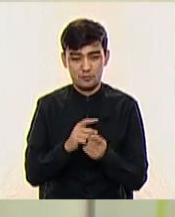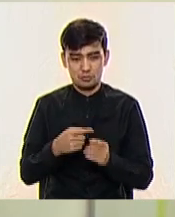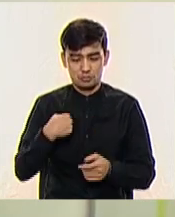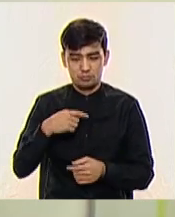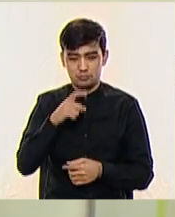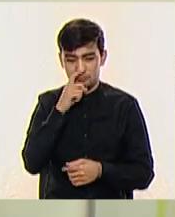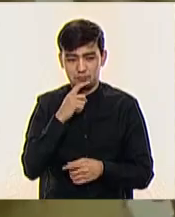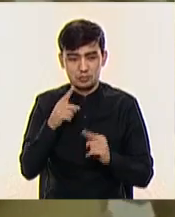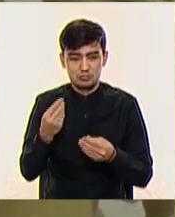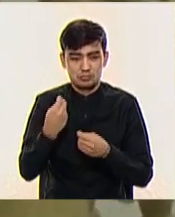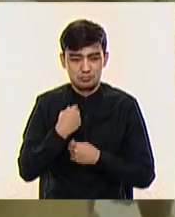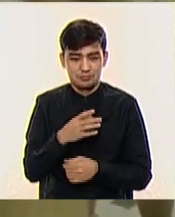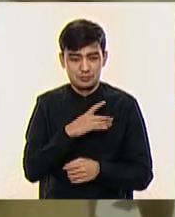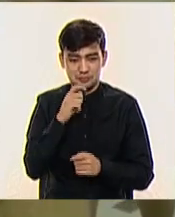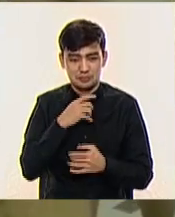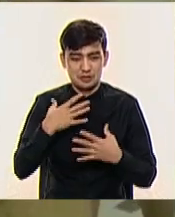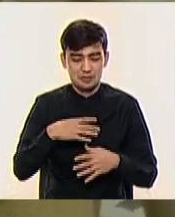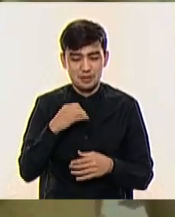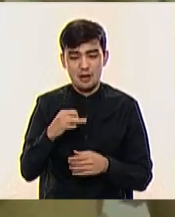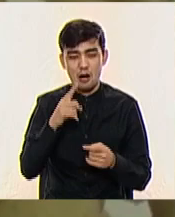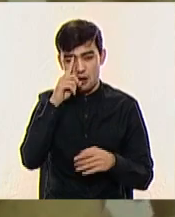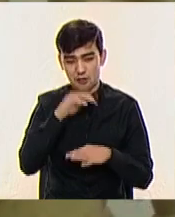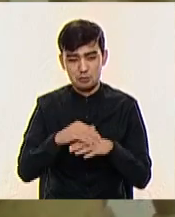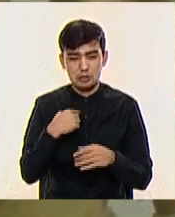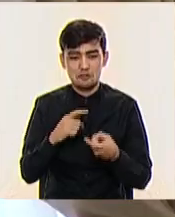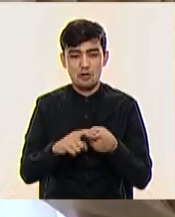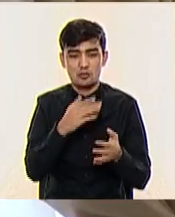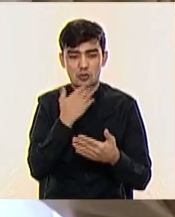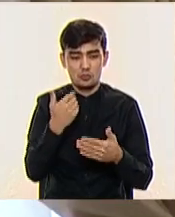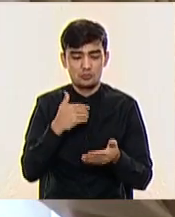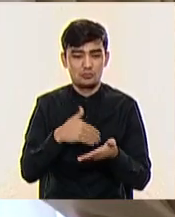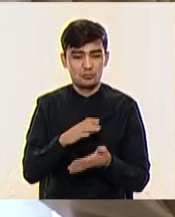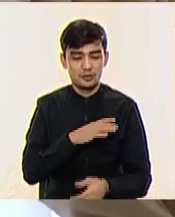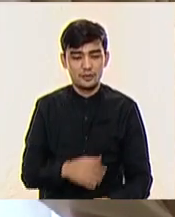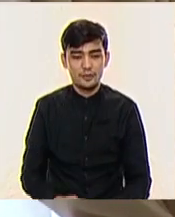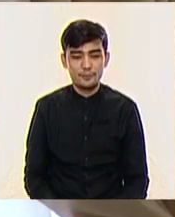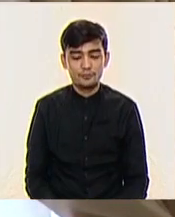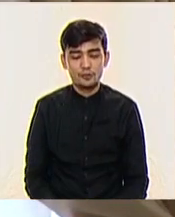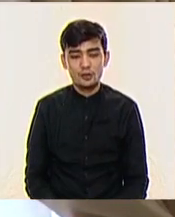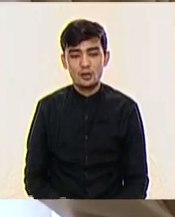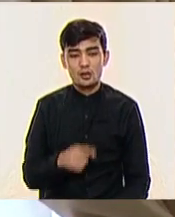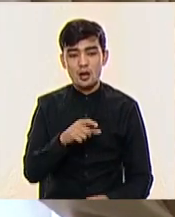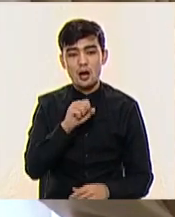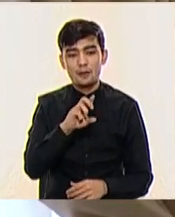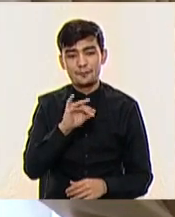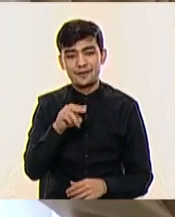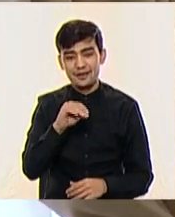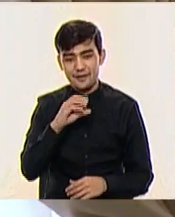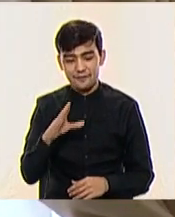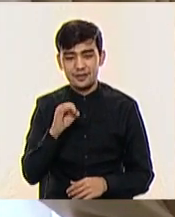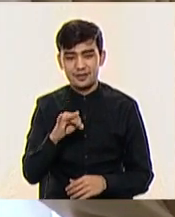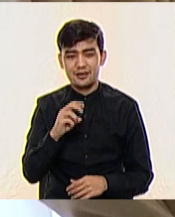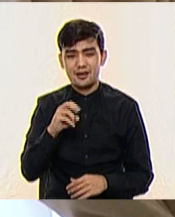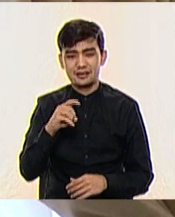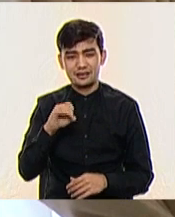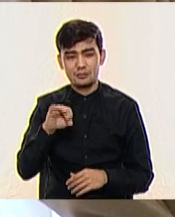жергілікті билік сыйға берген пәтерге әкімдіктің қатысы жоқ деп аттонын ала қашқан. Ол Авдеев пен Қазовтың екеуі